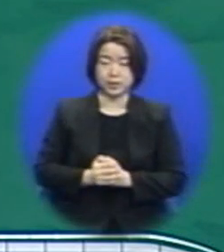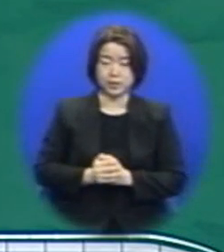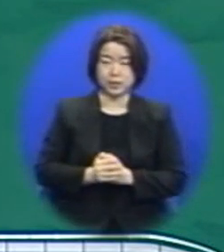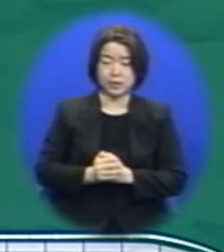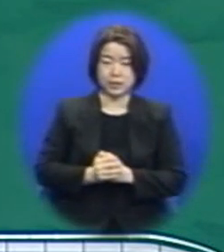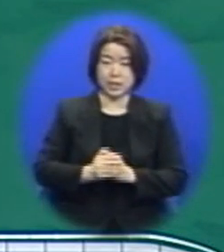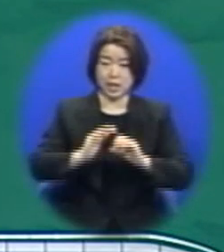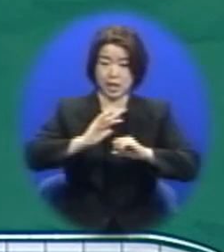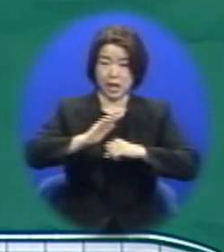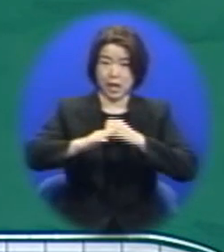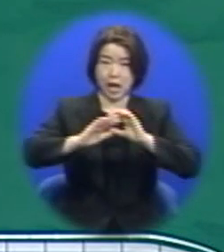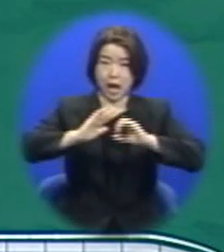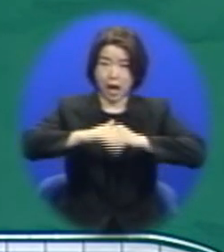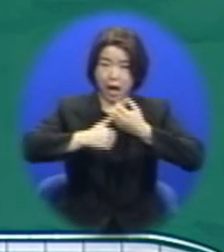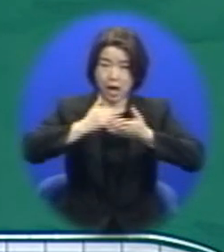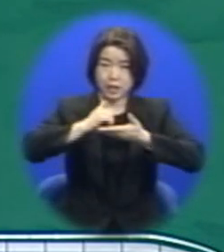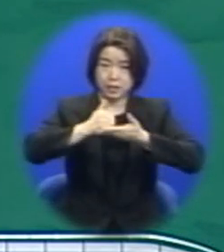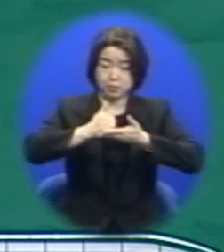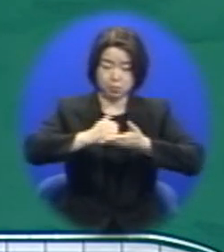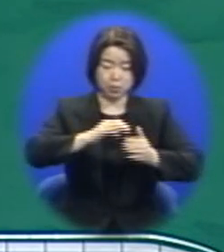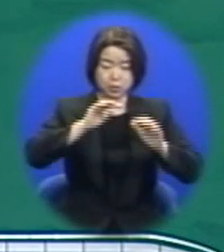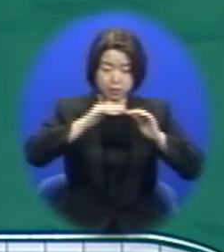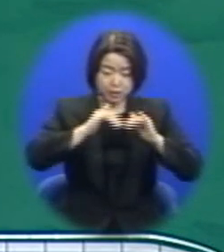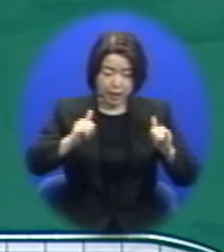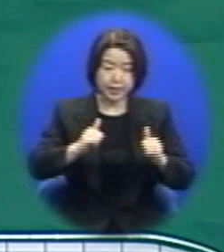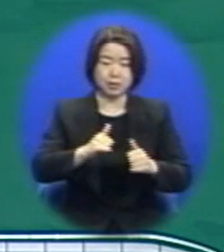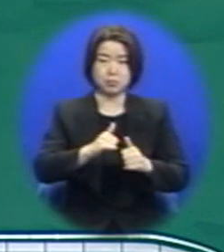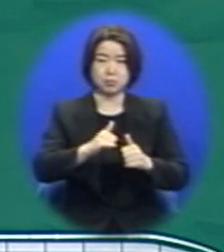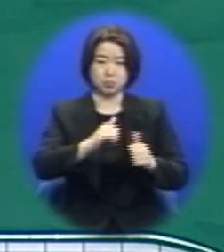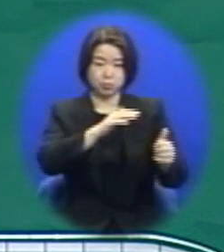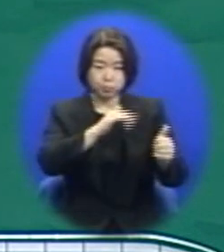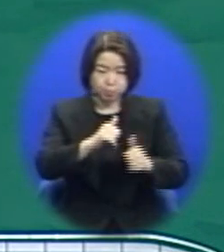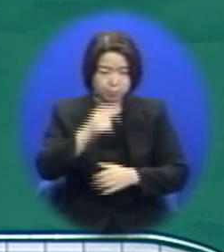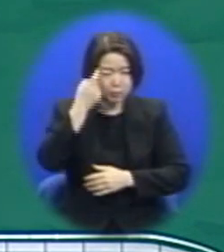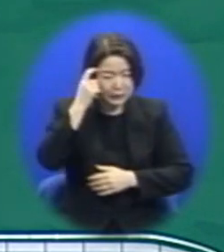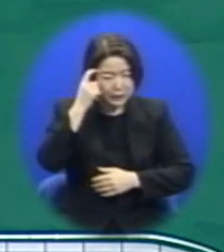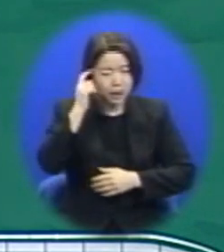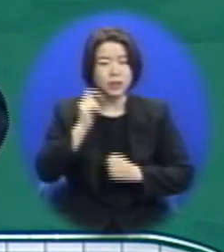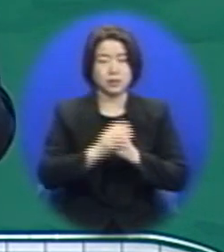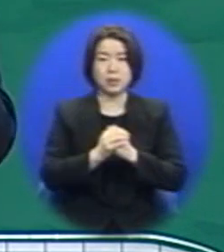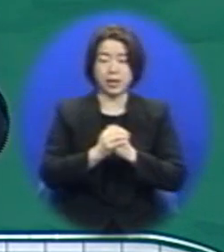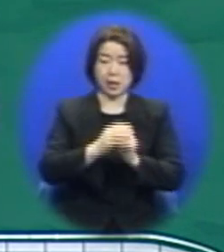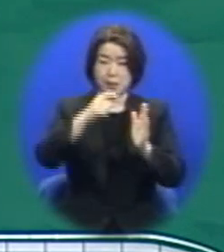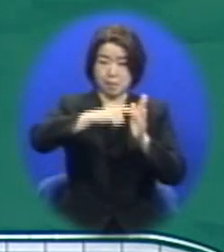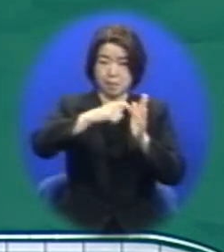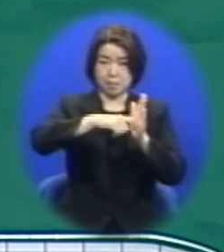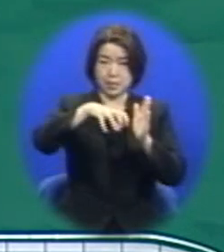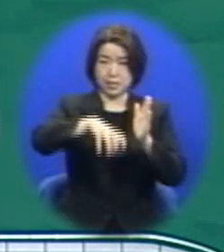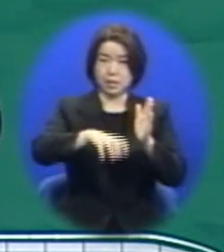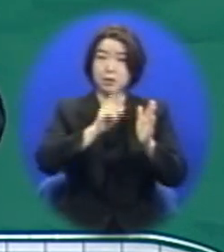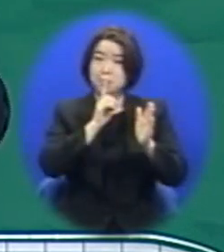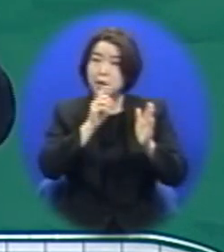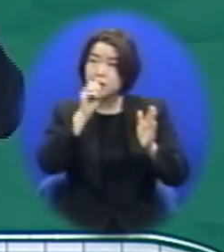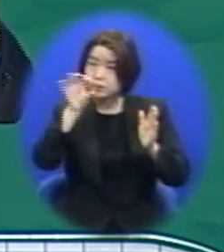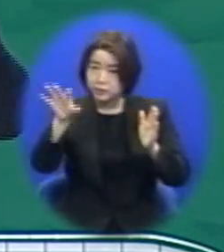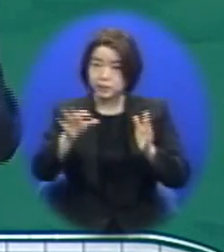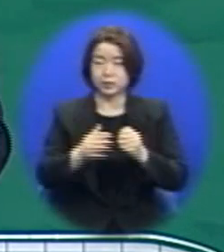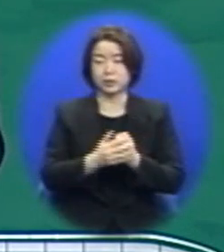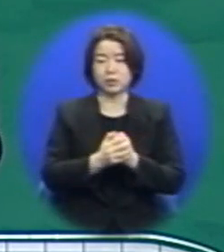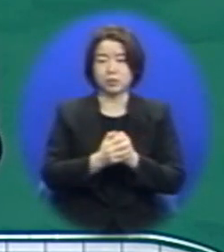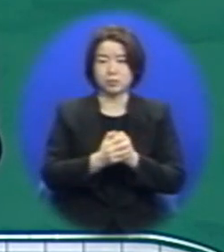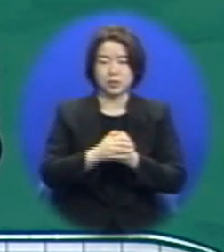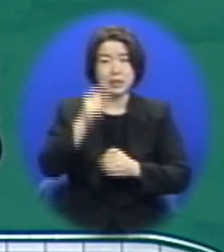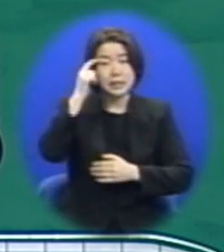선지자가 예언하기를 베들레헴이라고 했었습니다. 아, 그러냐? 그러면 동방박사에게